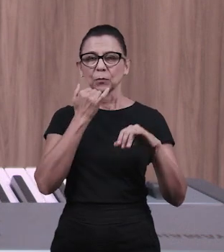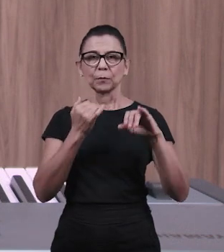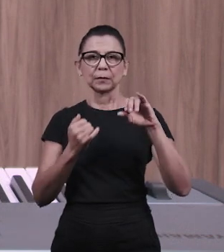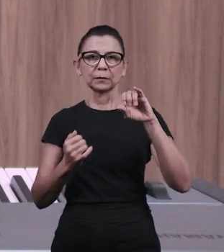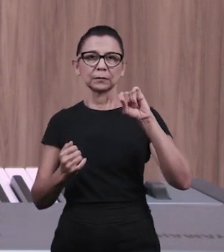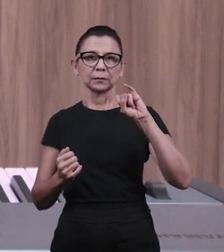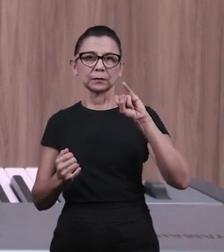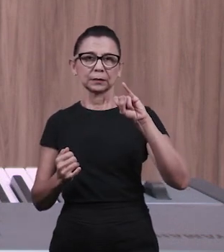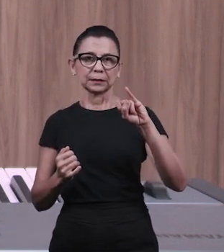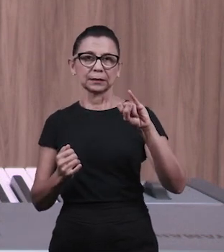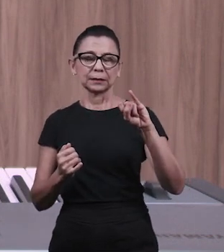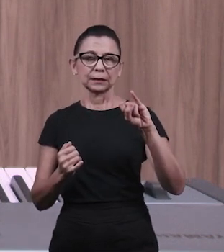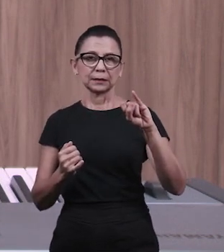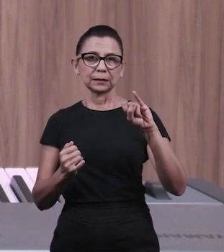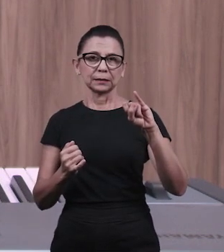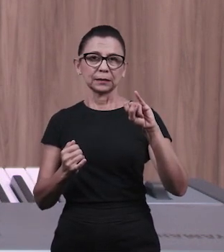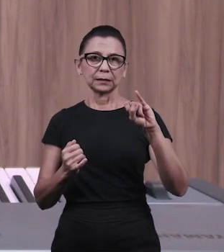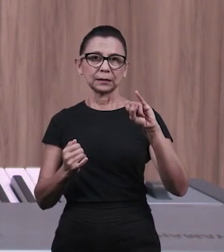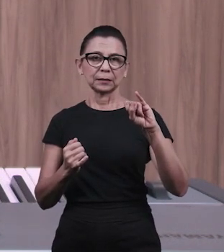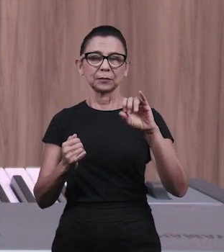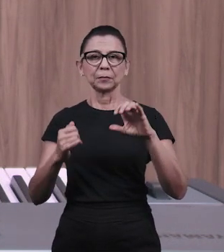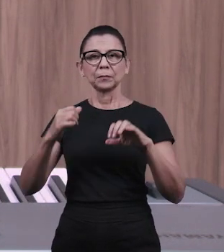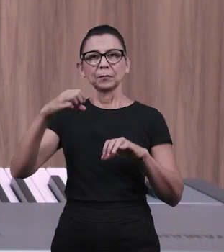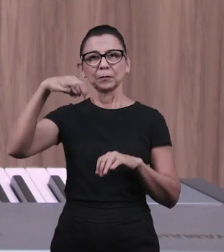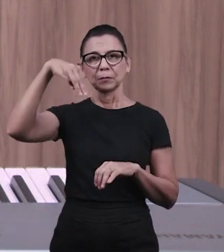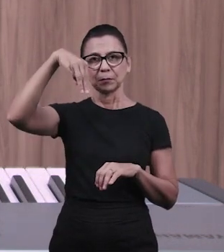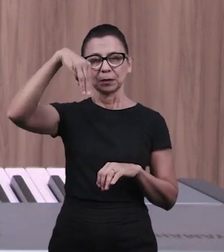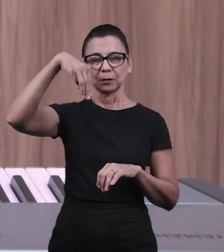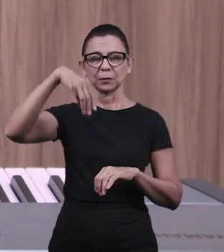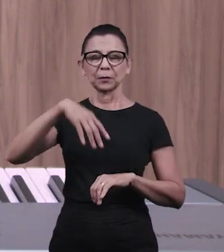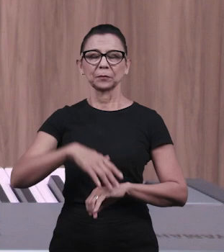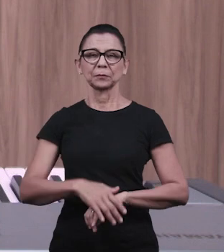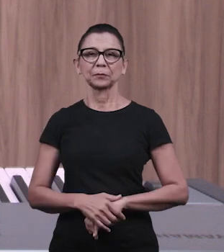А теперь давайте посмотрим на нашу партитуру.